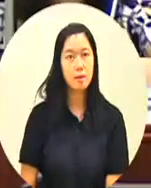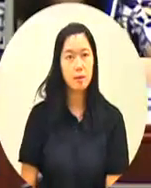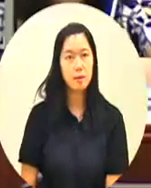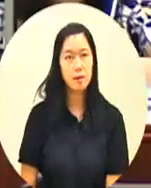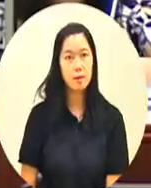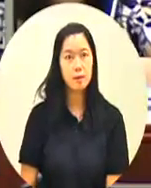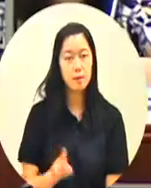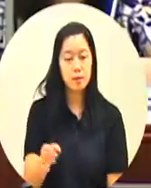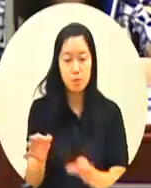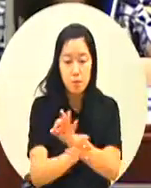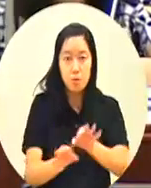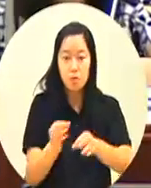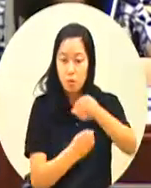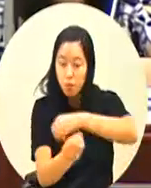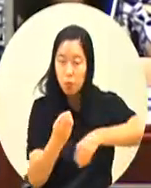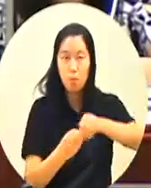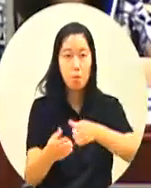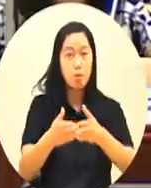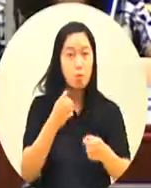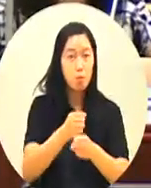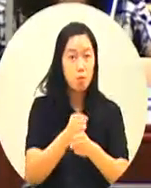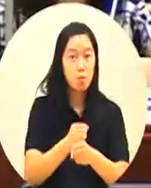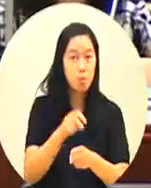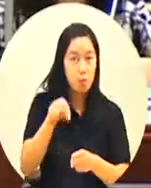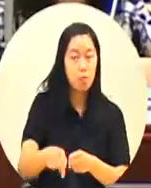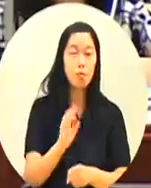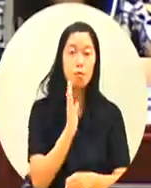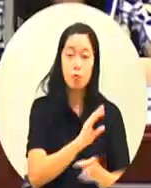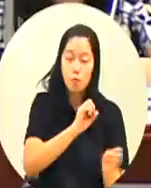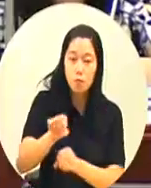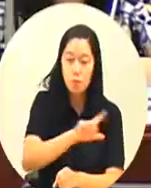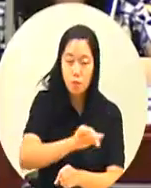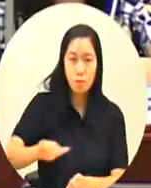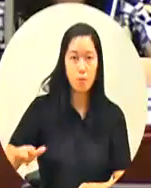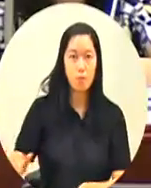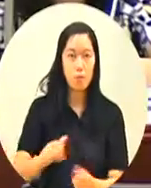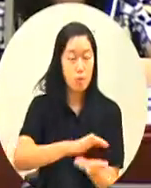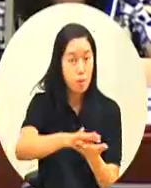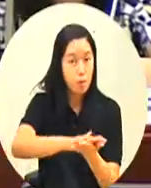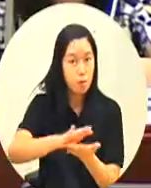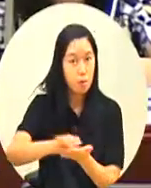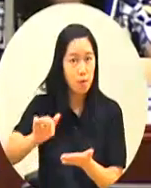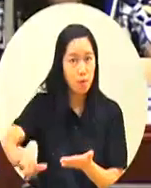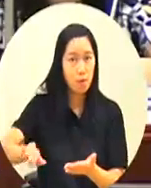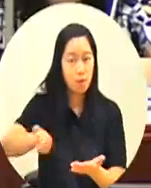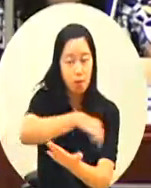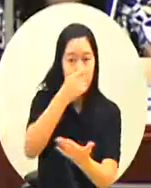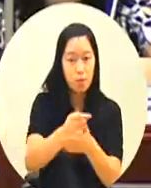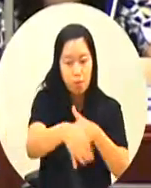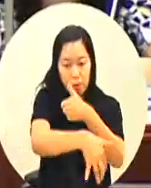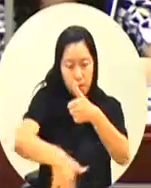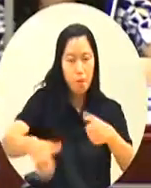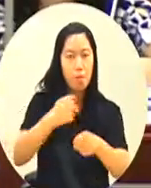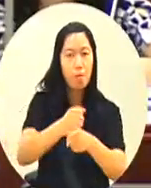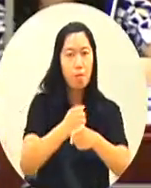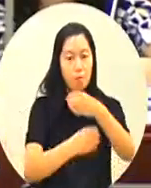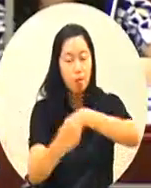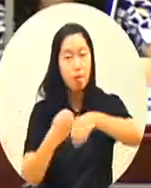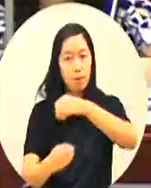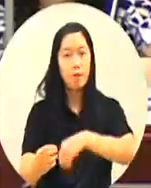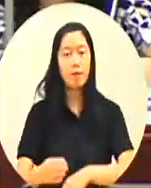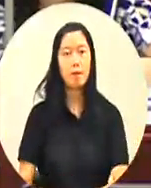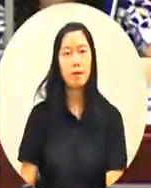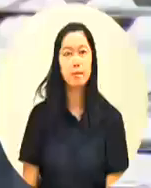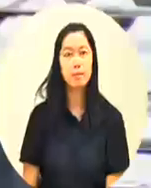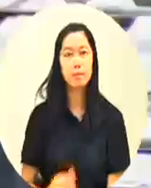所以循环经济要做有一块就是关于废弃物清理管理的这整个架构要调整。 好，谢谢，请坐了。我大